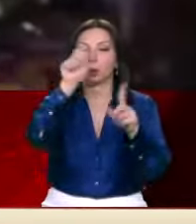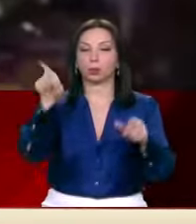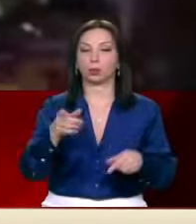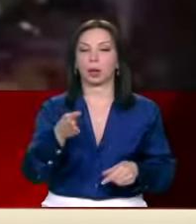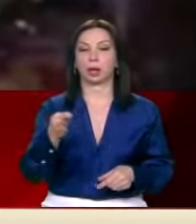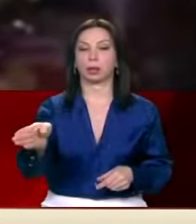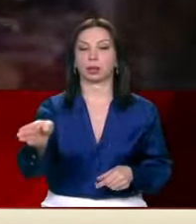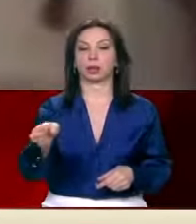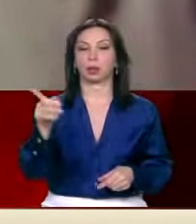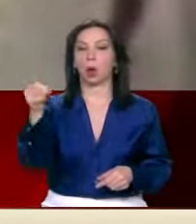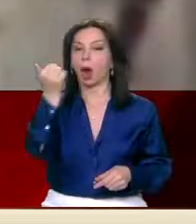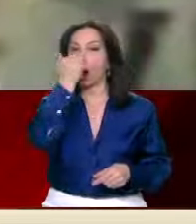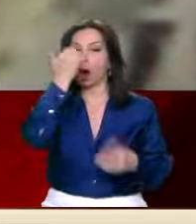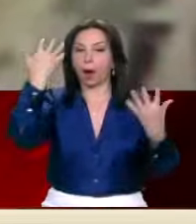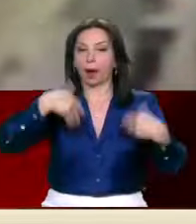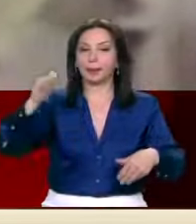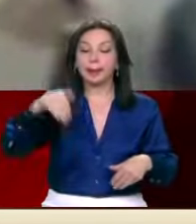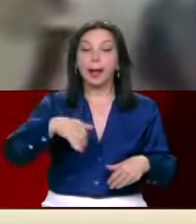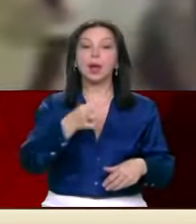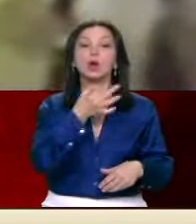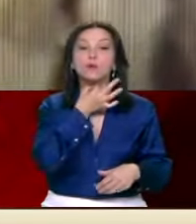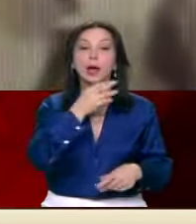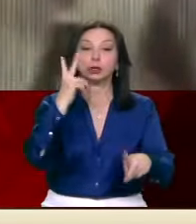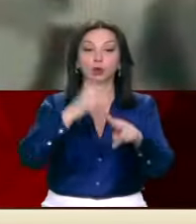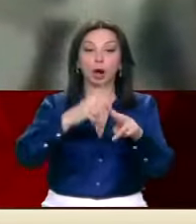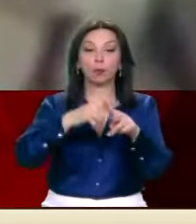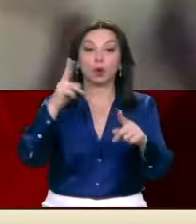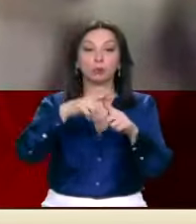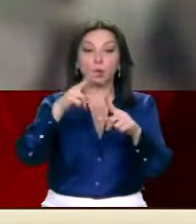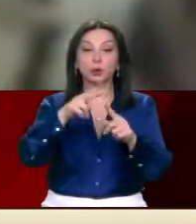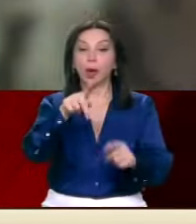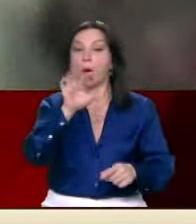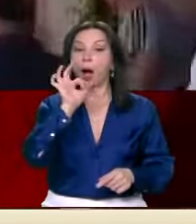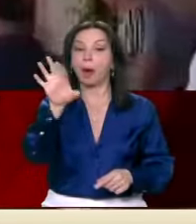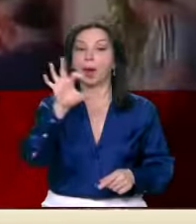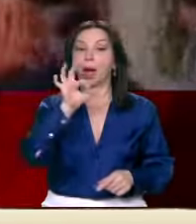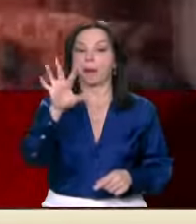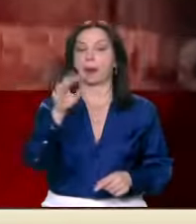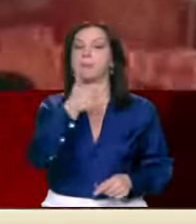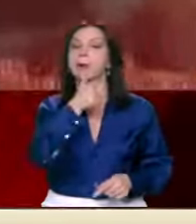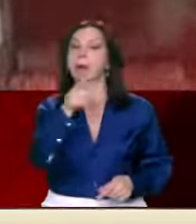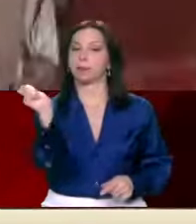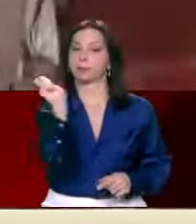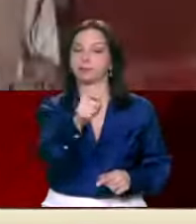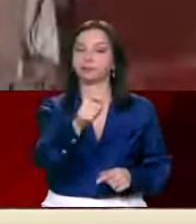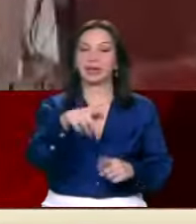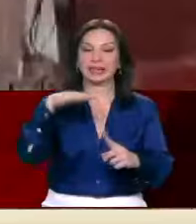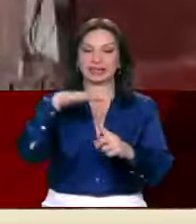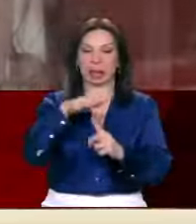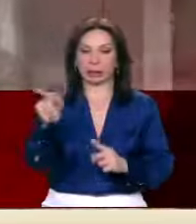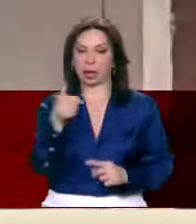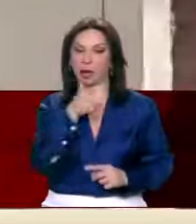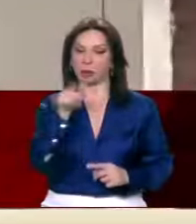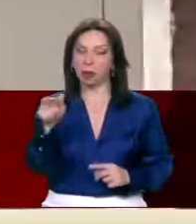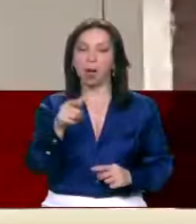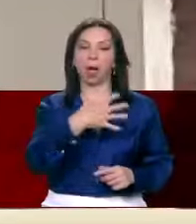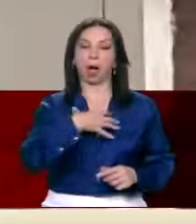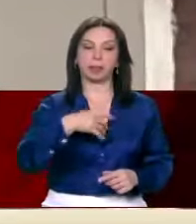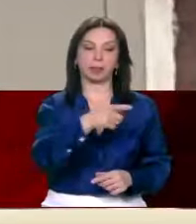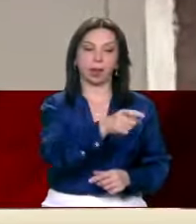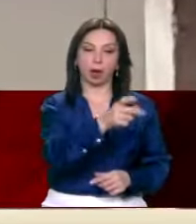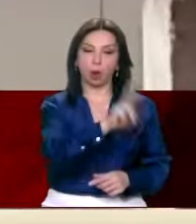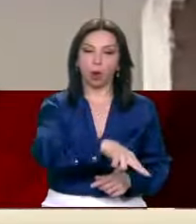Geldi kanlar içinde. Dedi ki polis bana çağır. Bu dedi benim oğlum vurdu bana. Saldırgan annesini ve abisini hayattan kopardı.